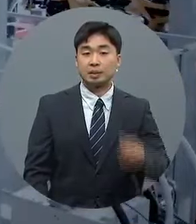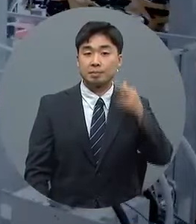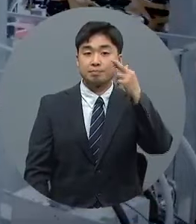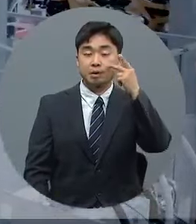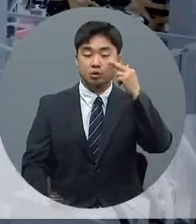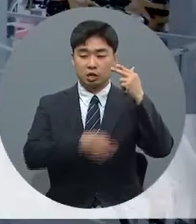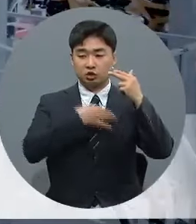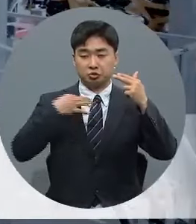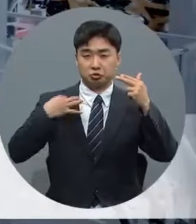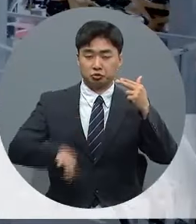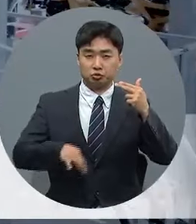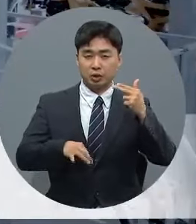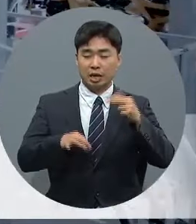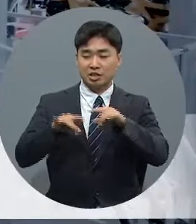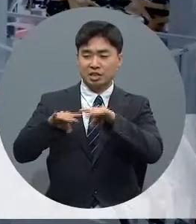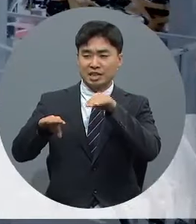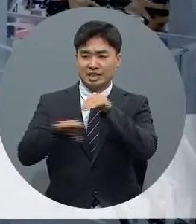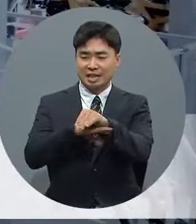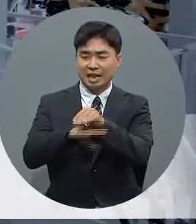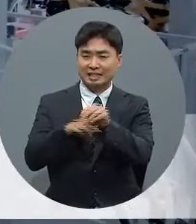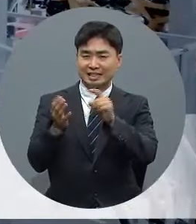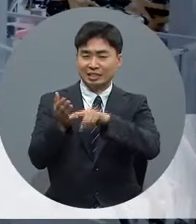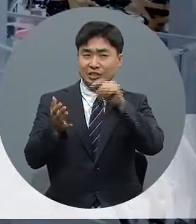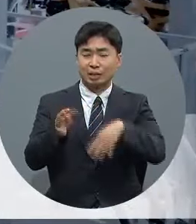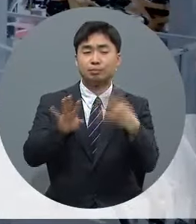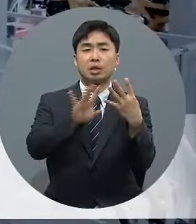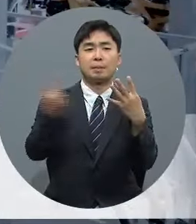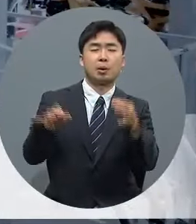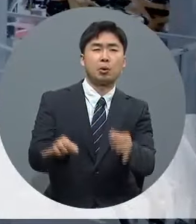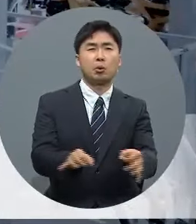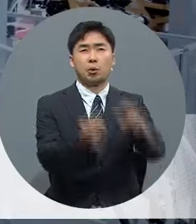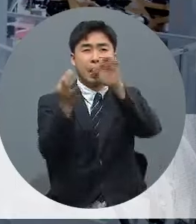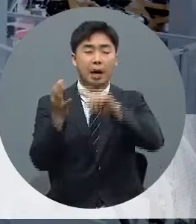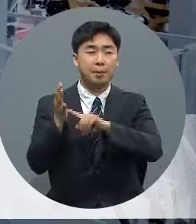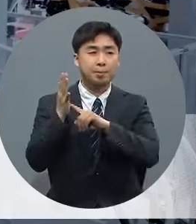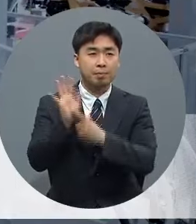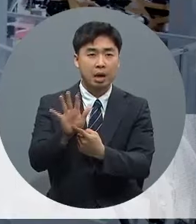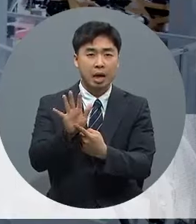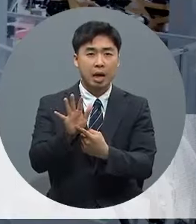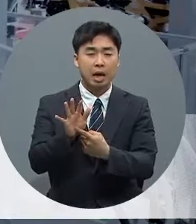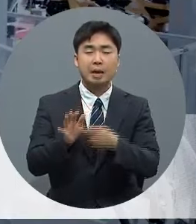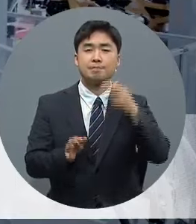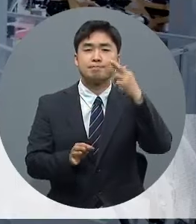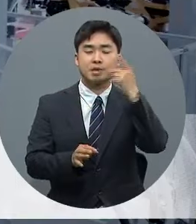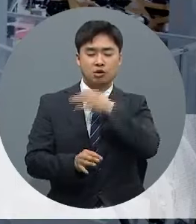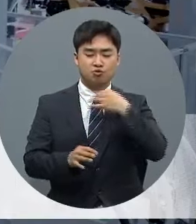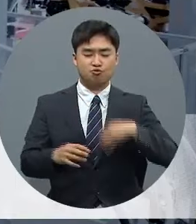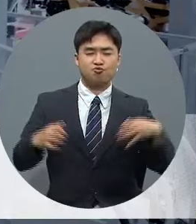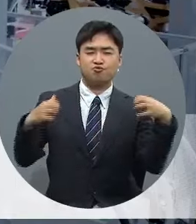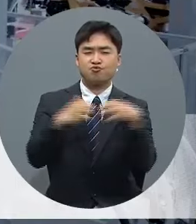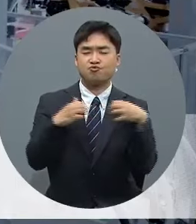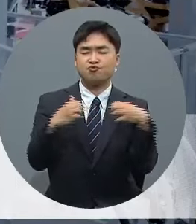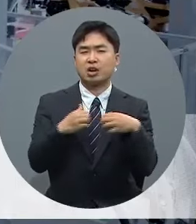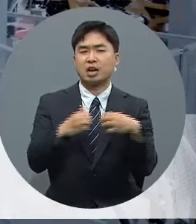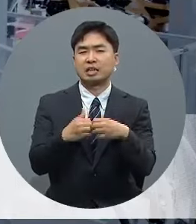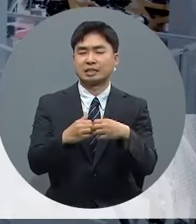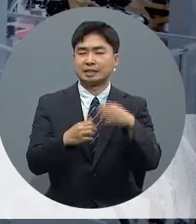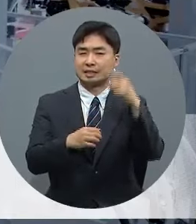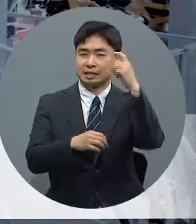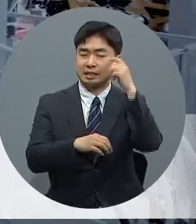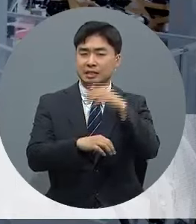미국이 중국산 전기차에 대한 관세를 네배 올리겠다고 예고하면서 미중 무역 전쟁이 다시 격화되고